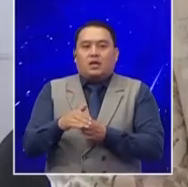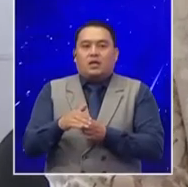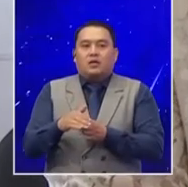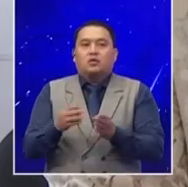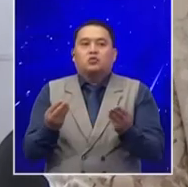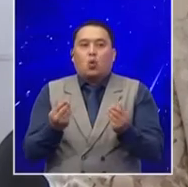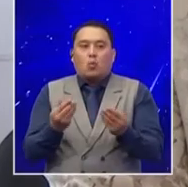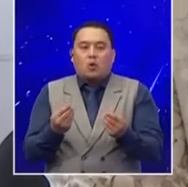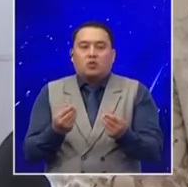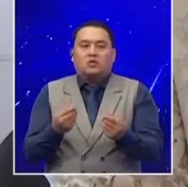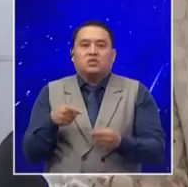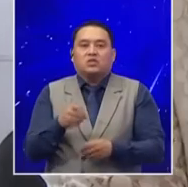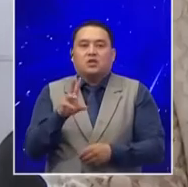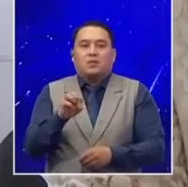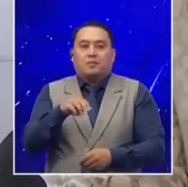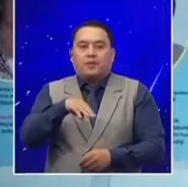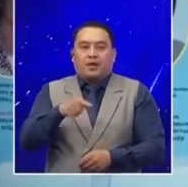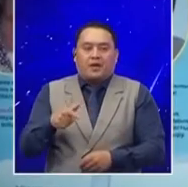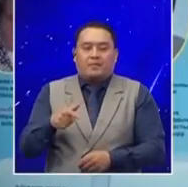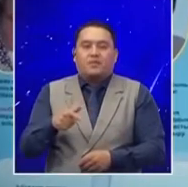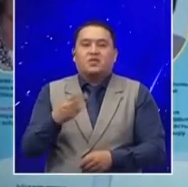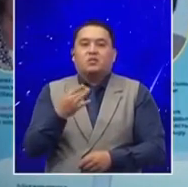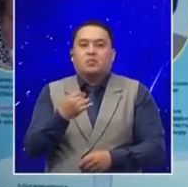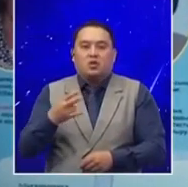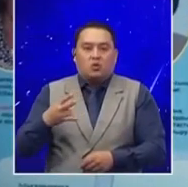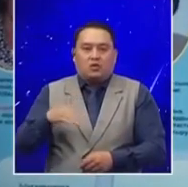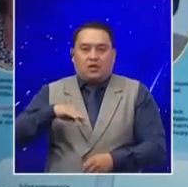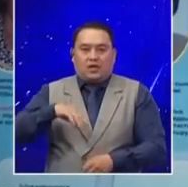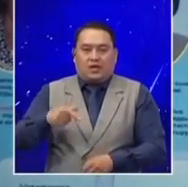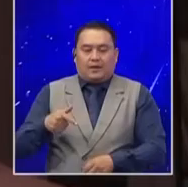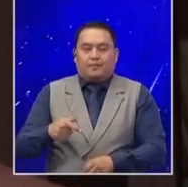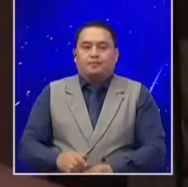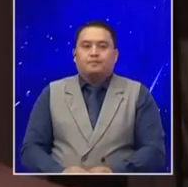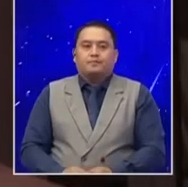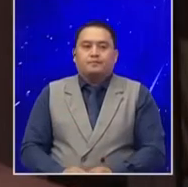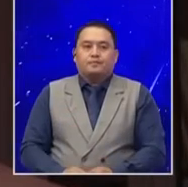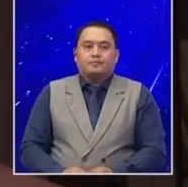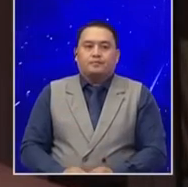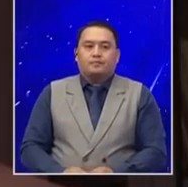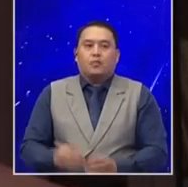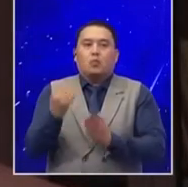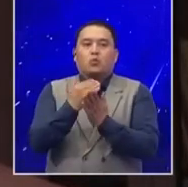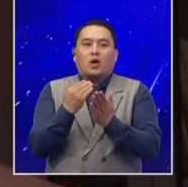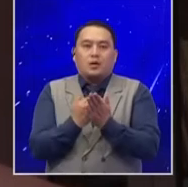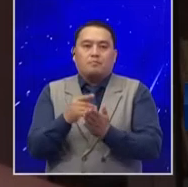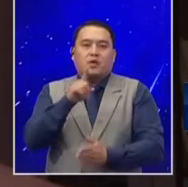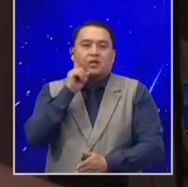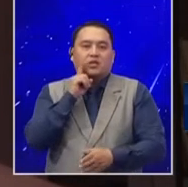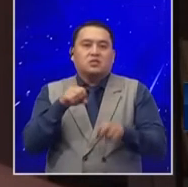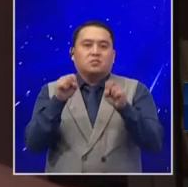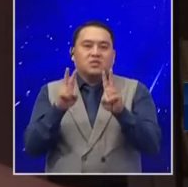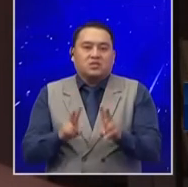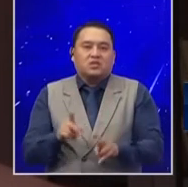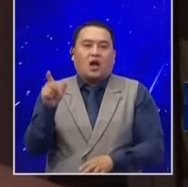не превышающей 1500 МРП или 4 167 000 тенге. По данной программе молодые